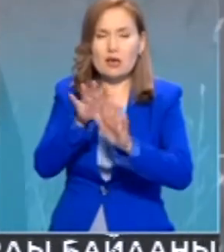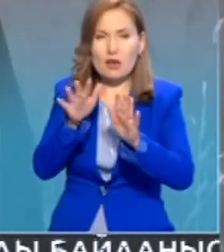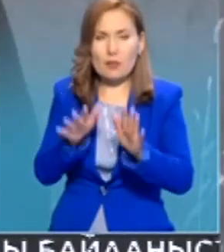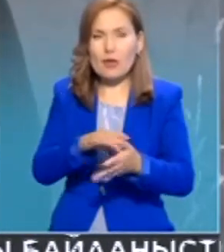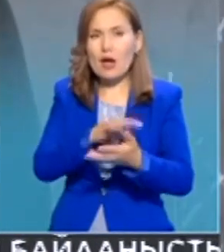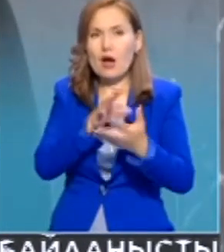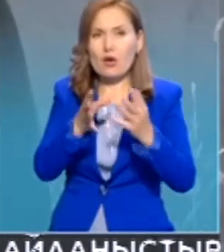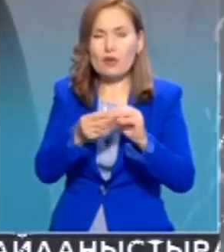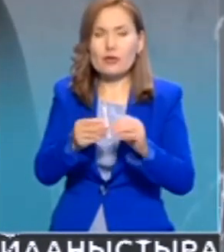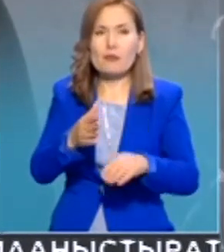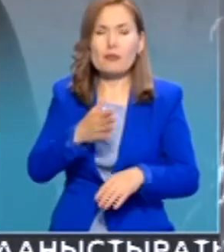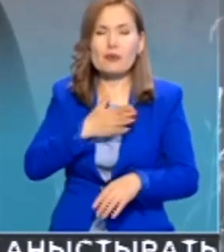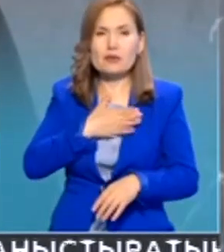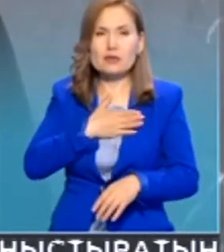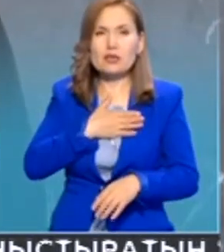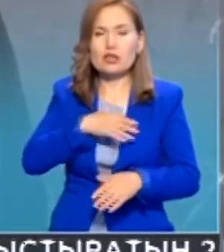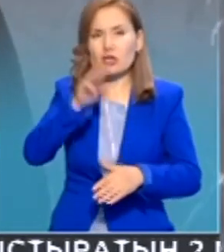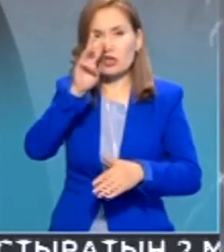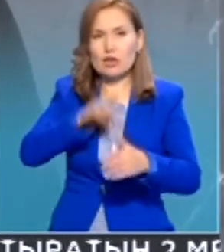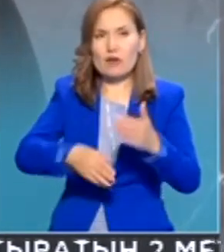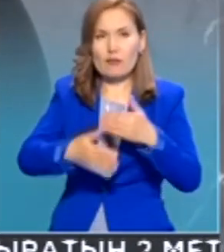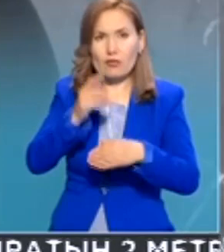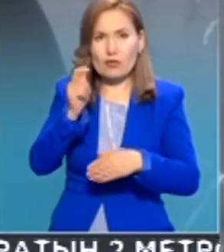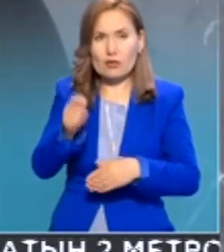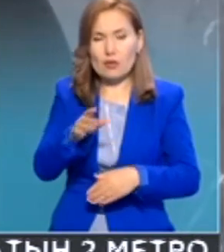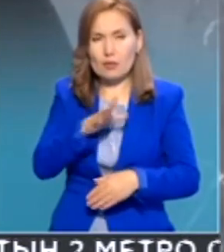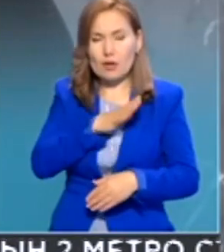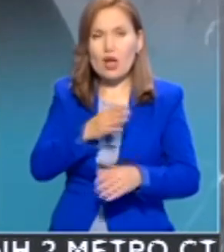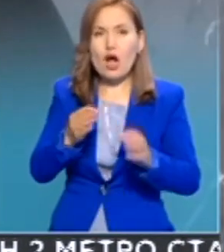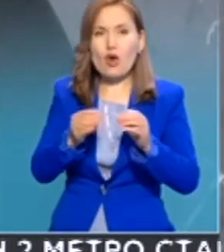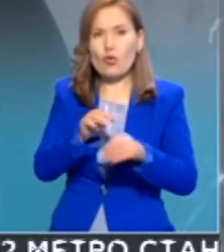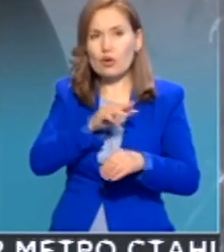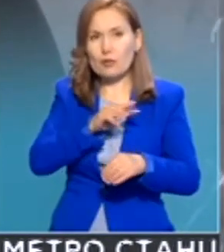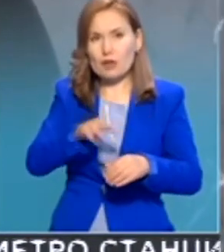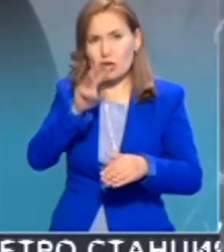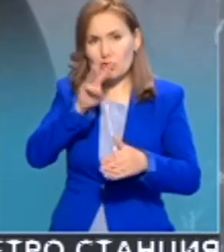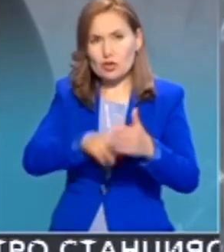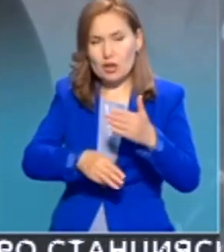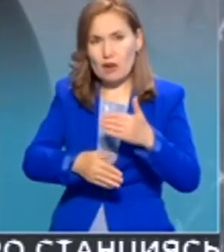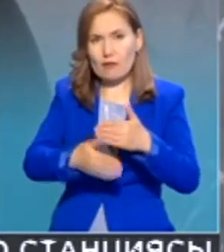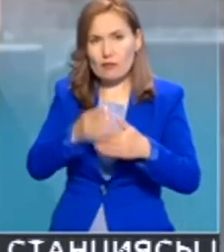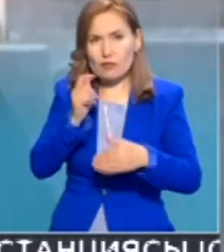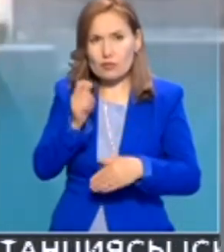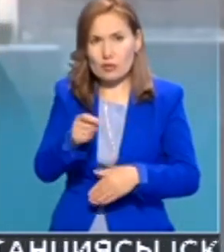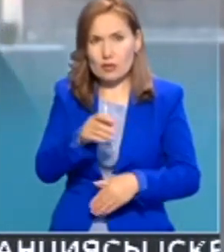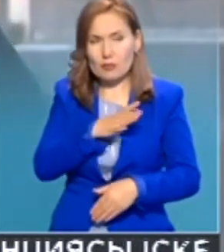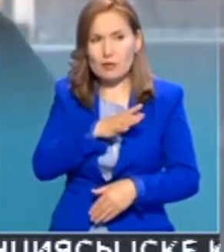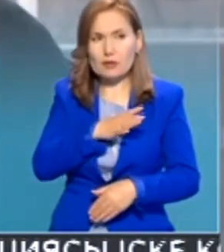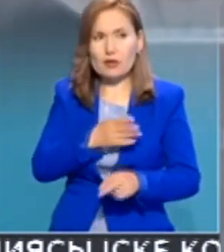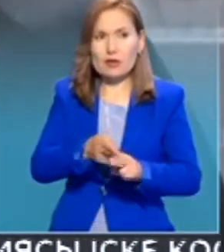салдарынан біз штраф алып отырмыз. Былтыр 10 миллиондай штраф төлелді, салынды бізге.